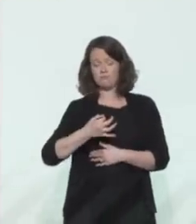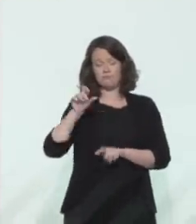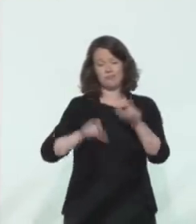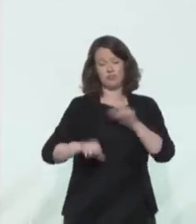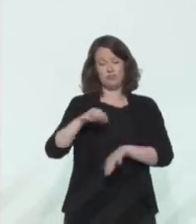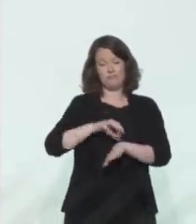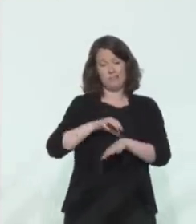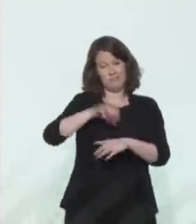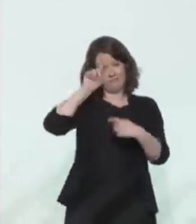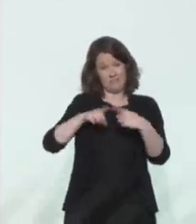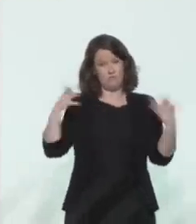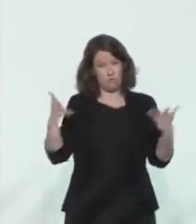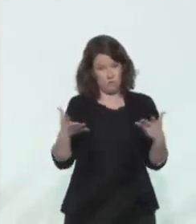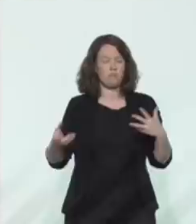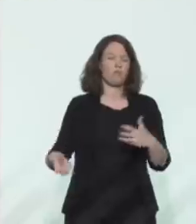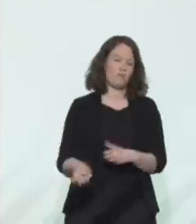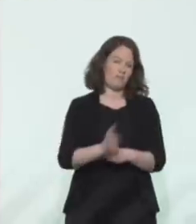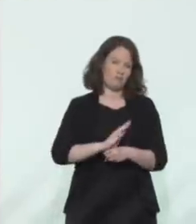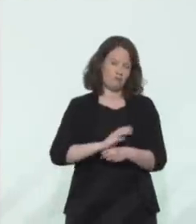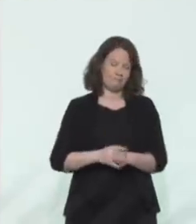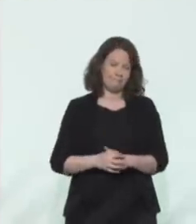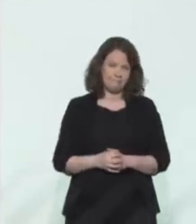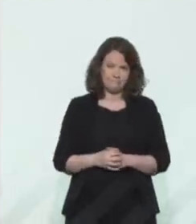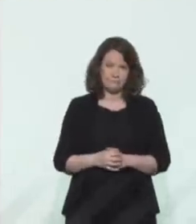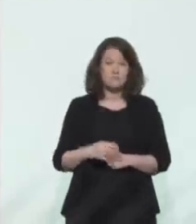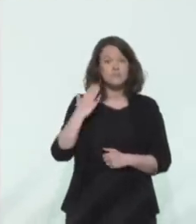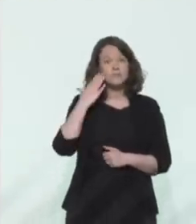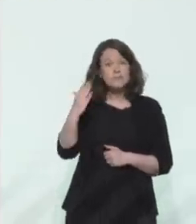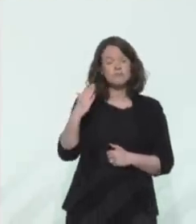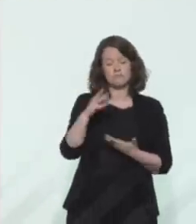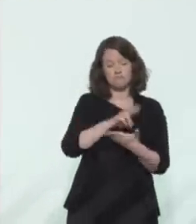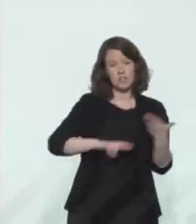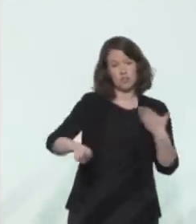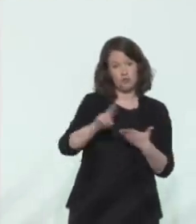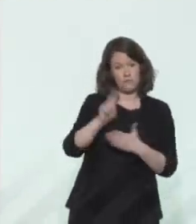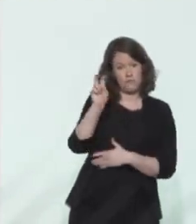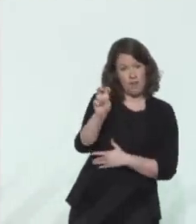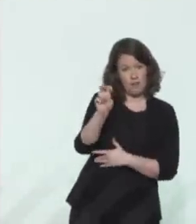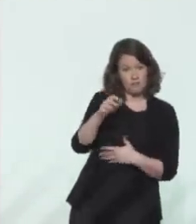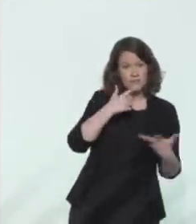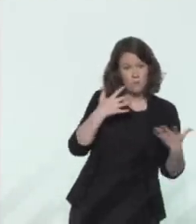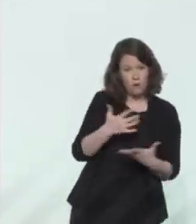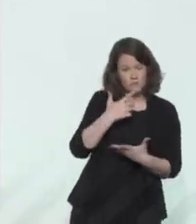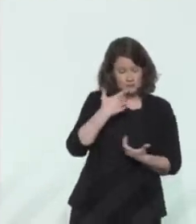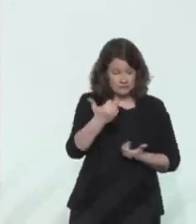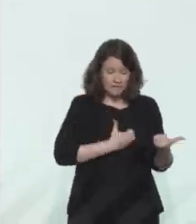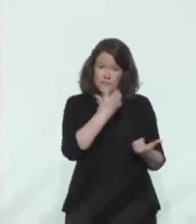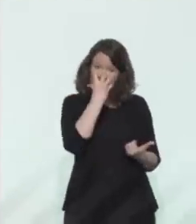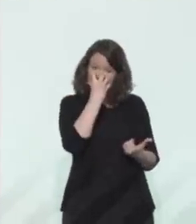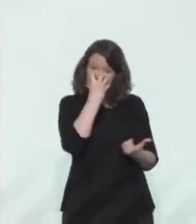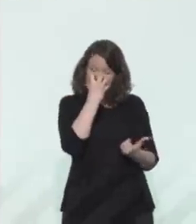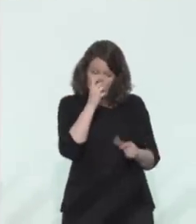malades atteints du coronavirus. Enfin, lorsque les territoires apparaissent en vert sur la carte,